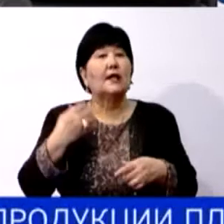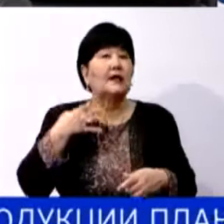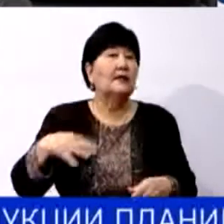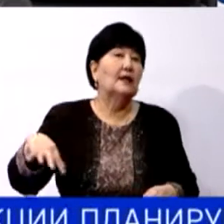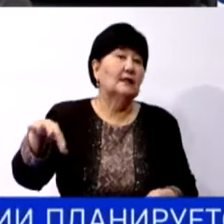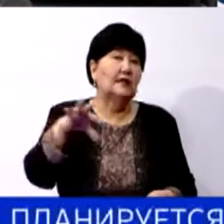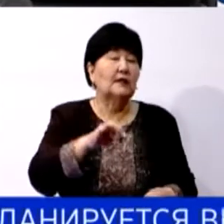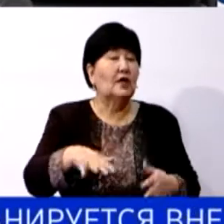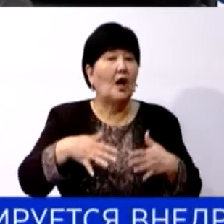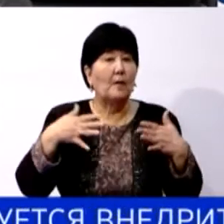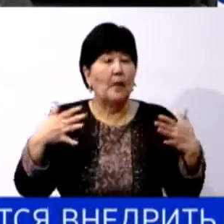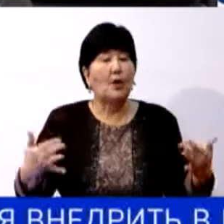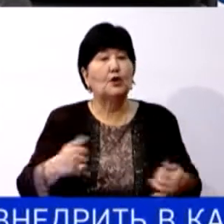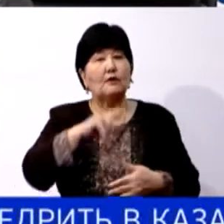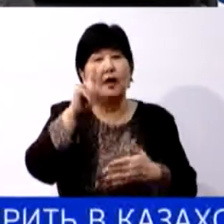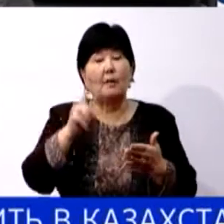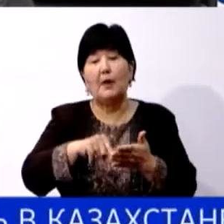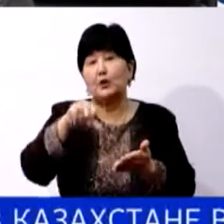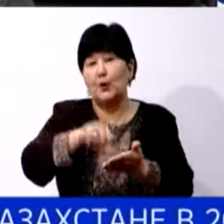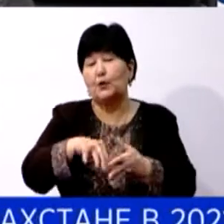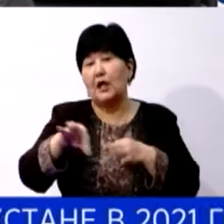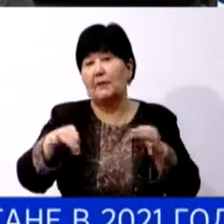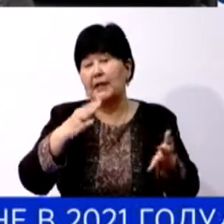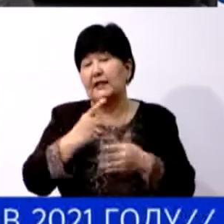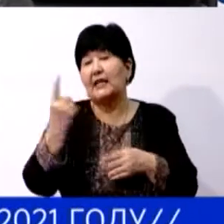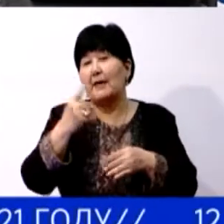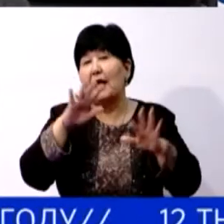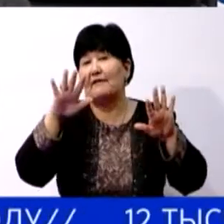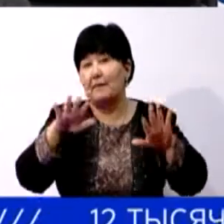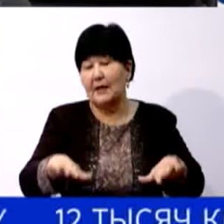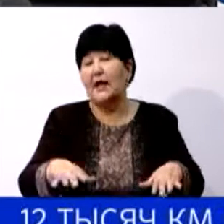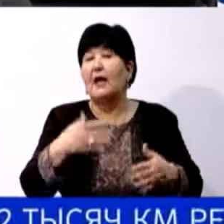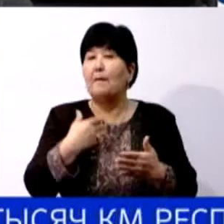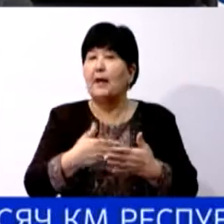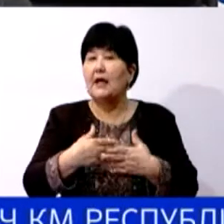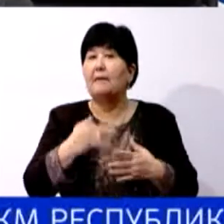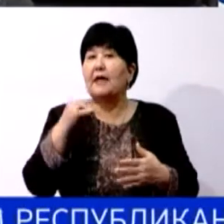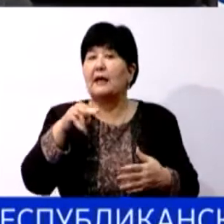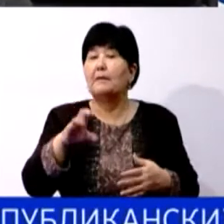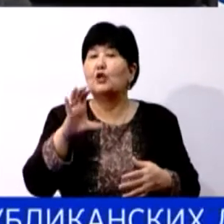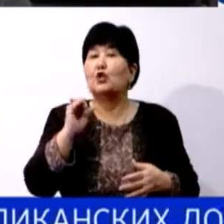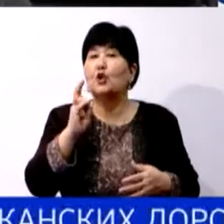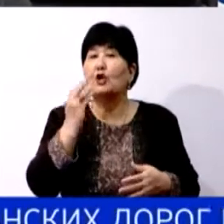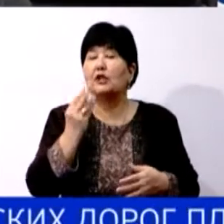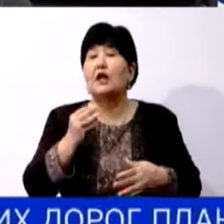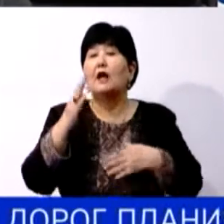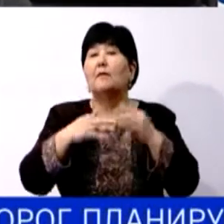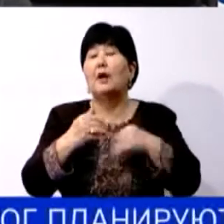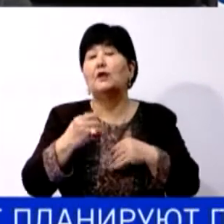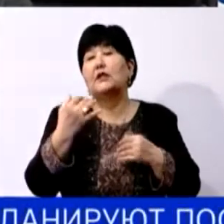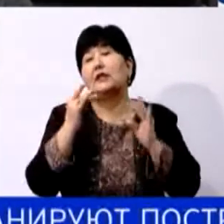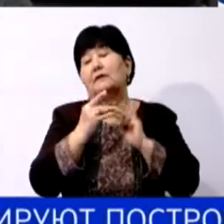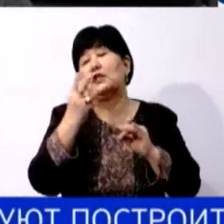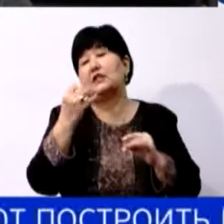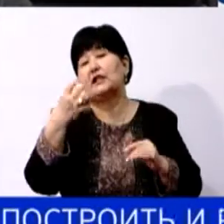Кызылординская область по решению данного вопроса участию в проекте стоит на первом месте. К примеру, ИП «Сюеныш» построил общежитие на